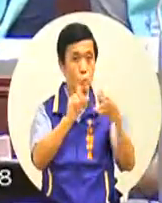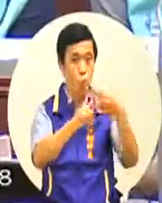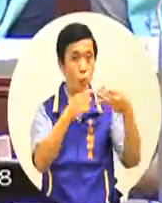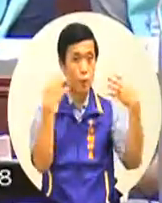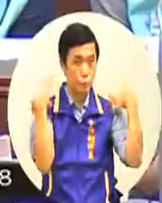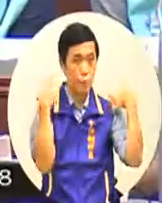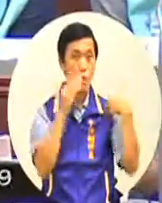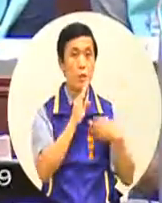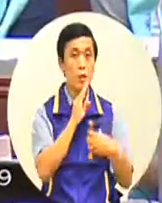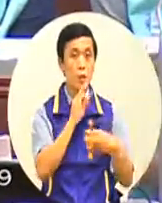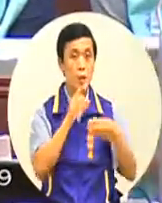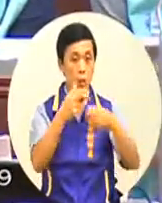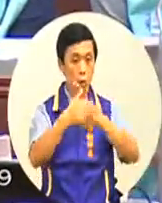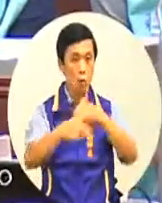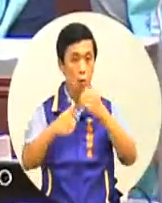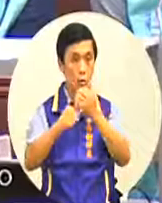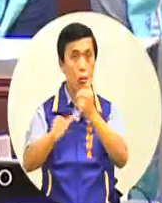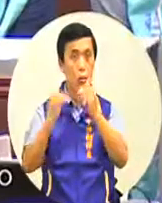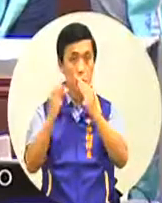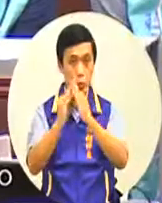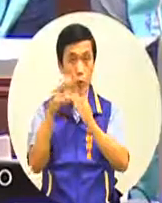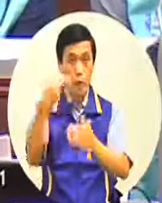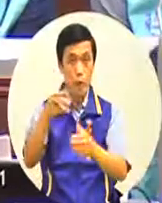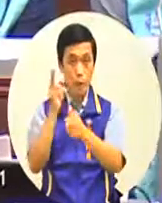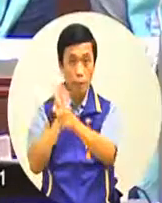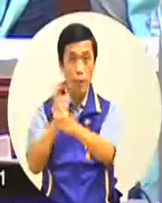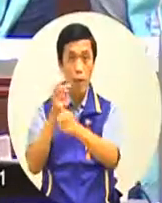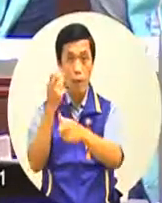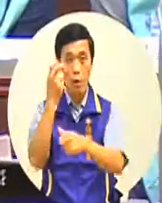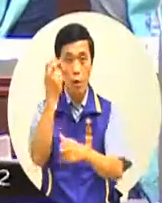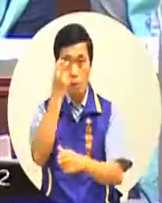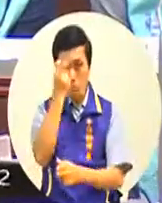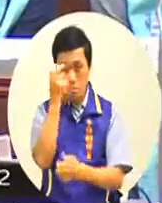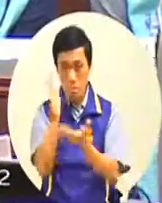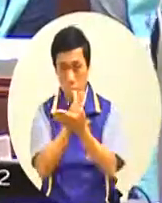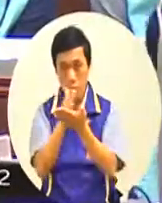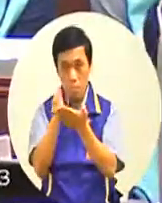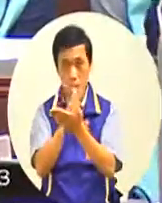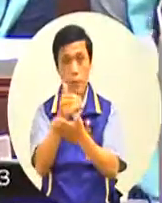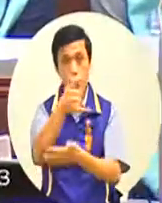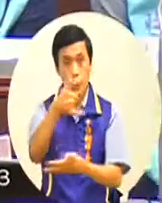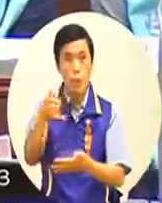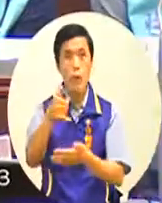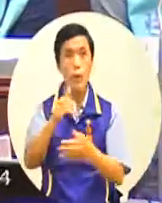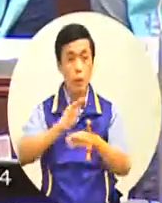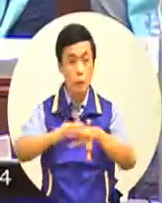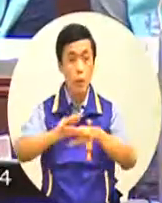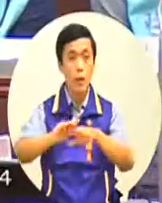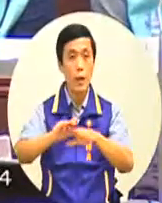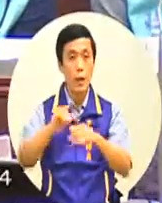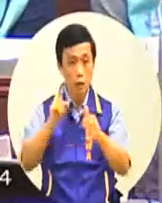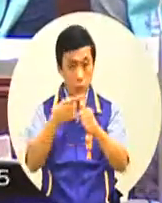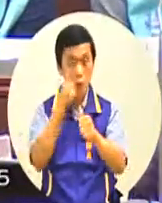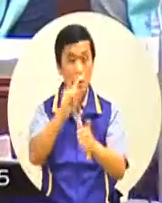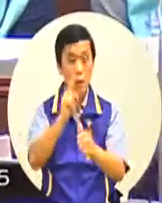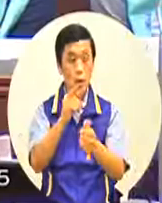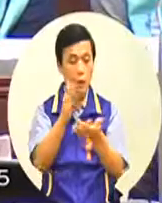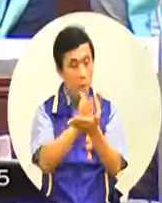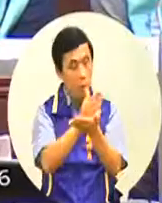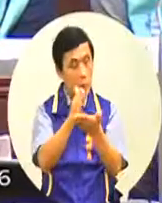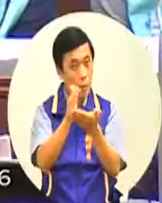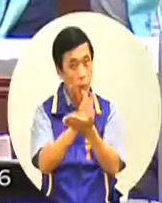有专门的评估人员，他会先专管人员会先评估我